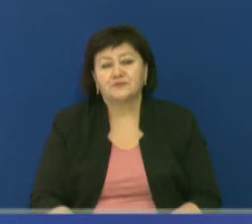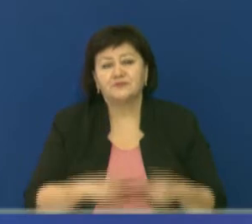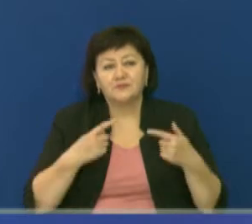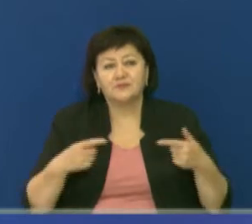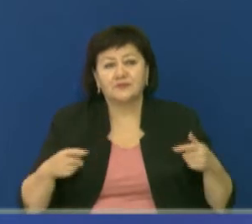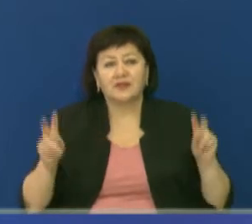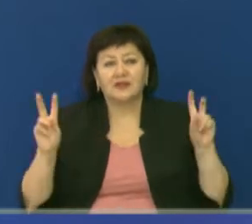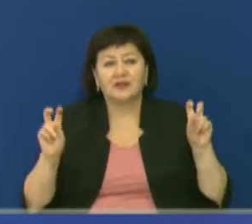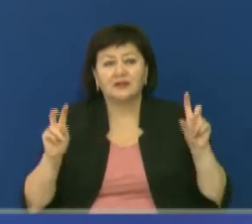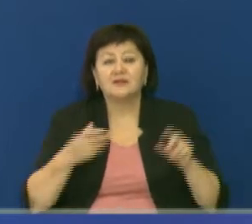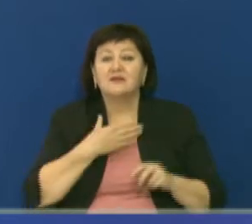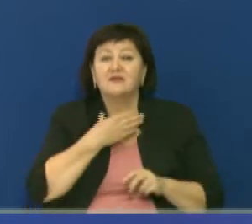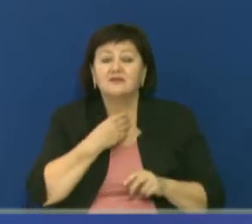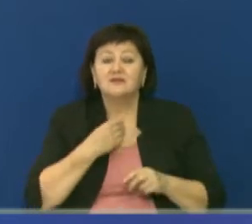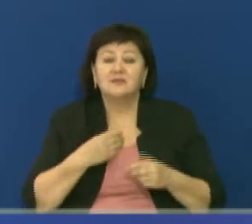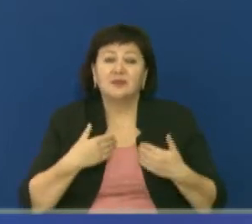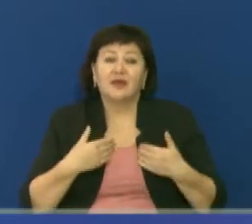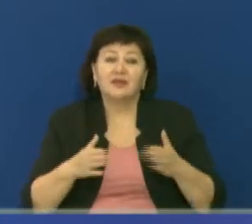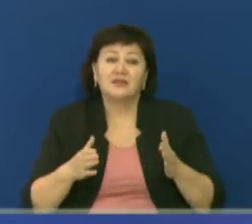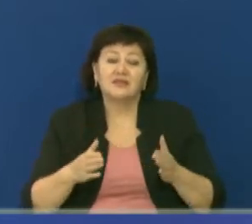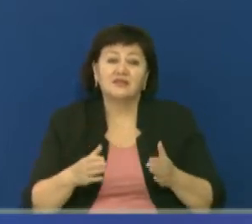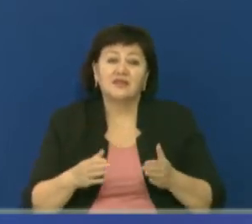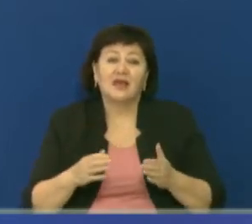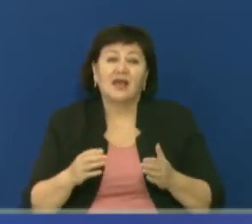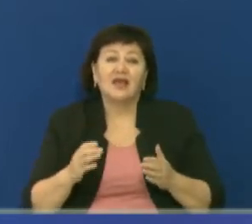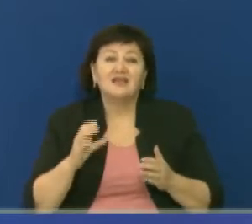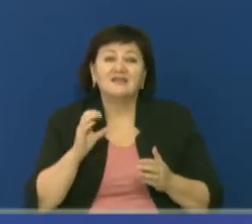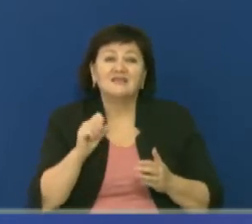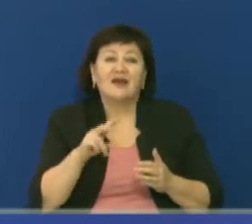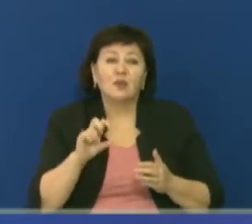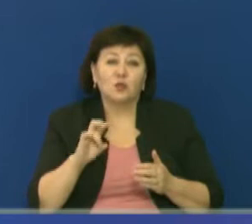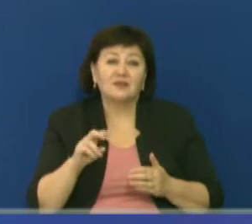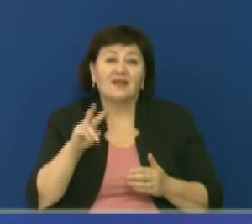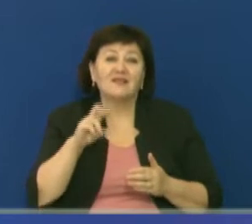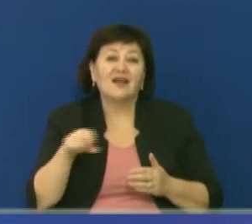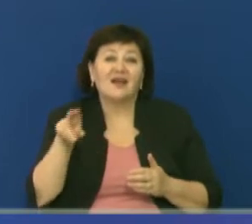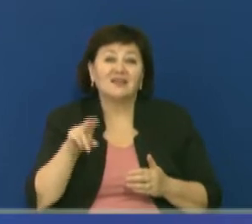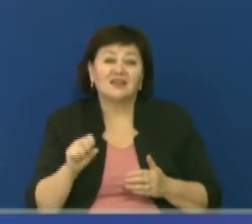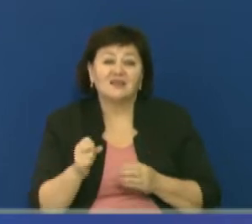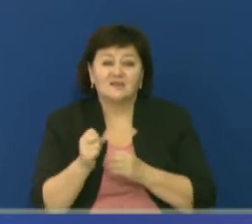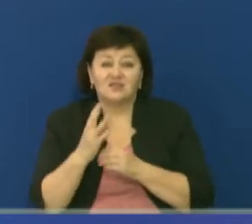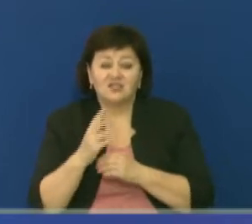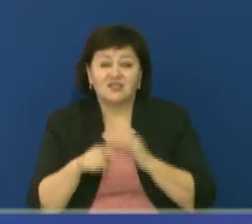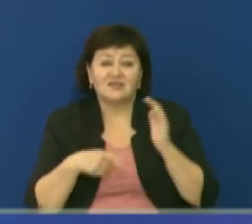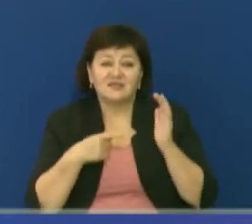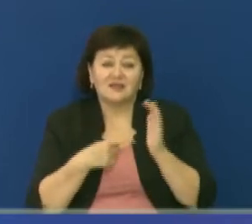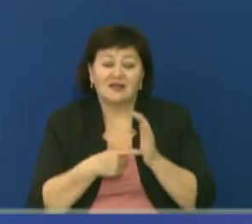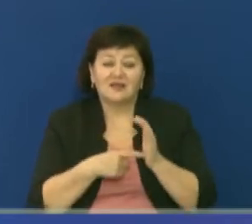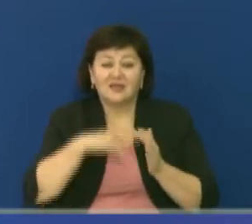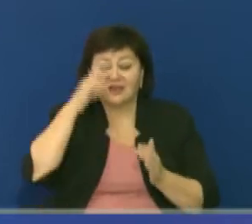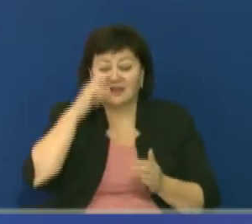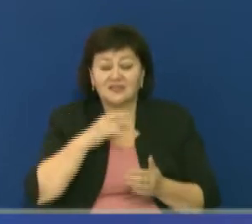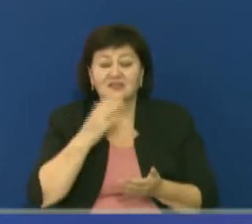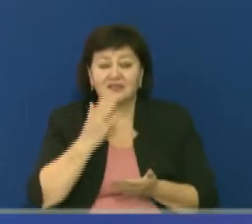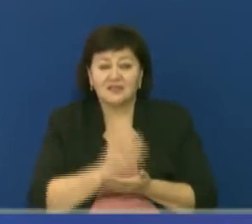другим темам. В Семей открылся автосалон «Лада». Надо отметить, что дилерская сеть «Лада» имеется уже в 14 городах Казахстана, где уже